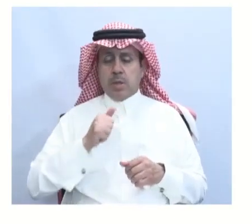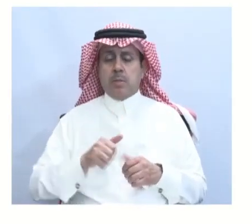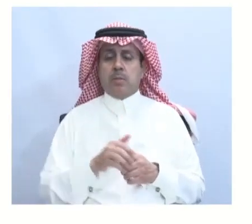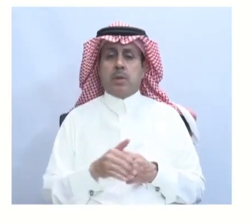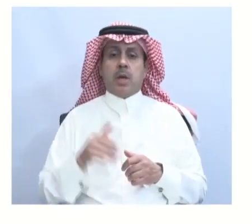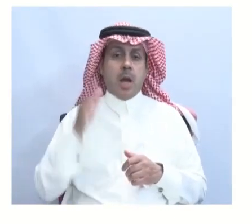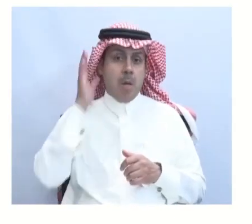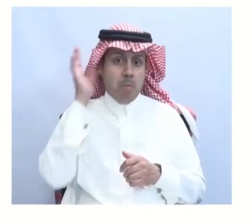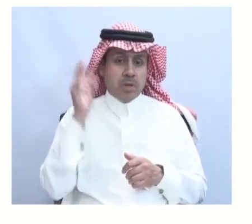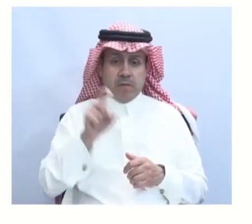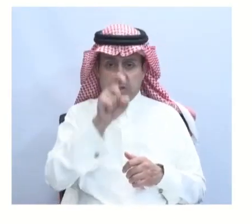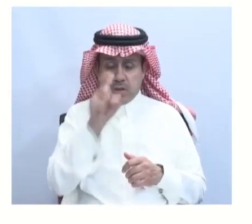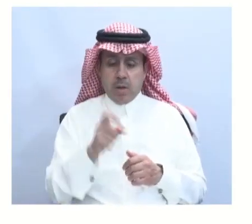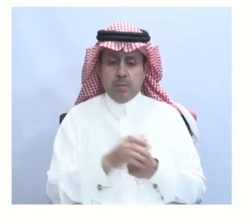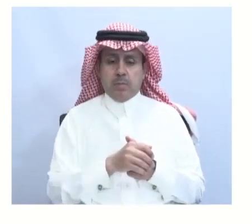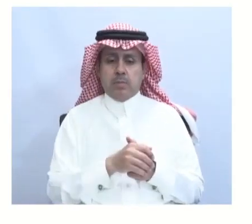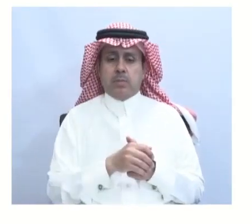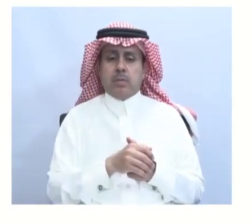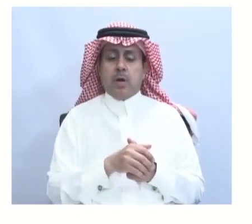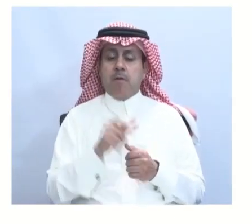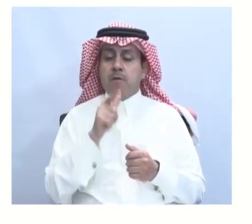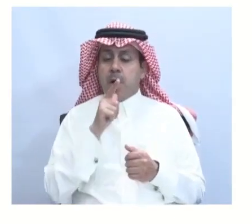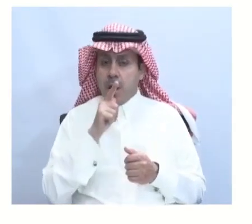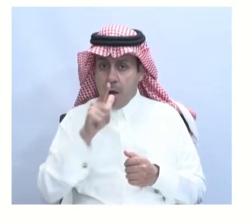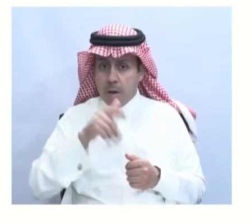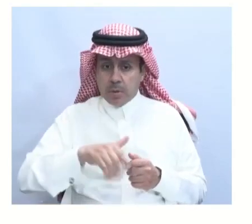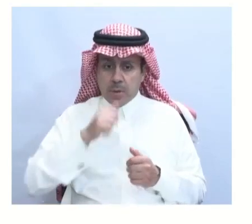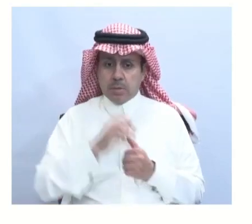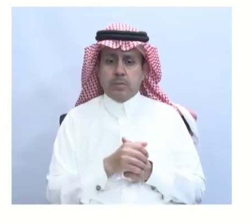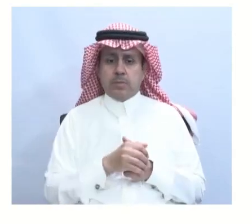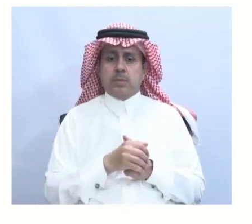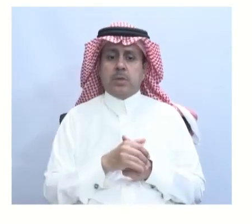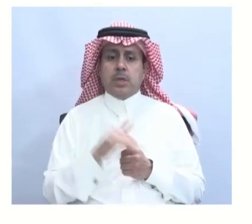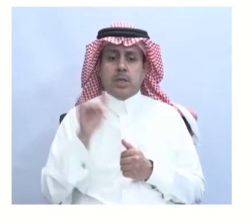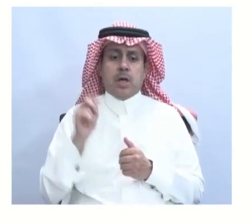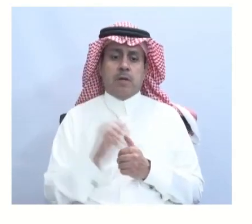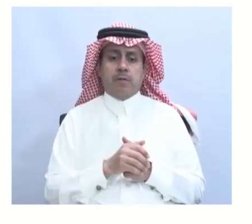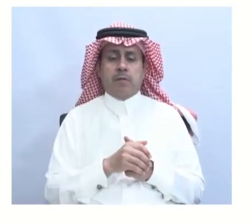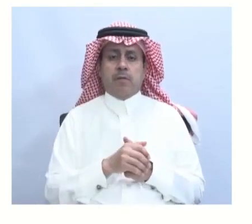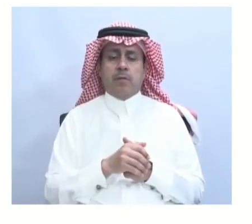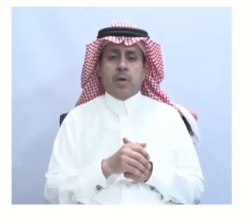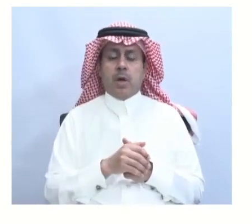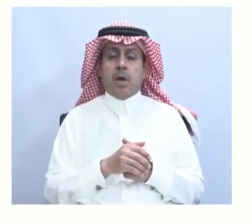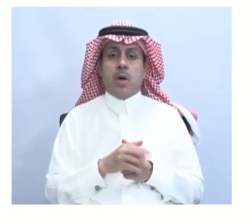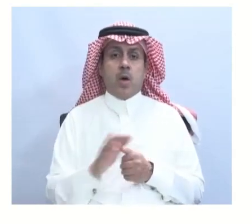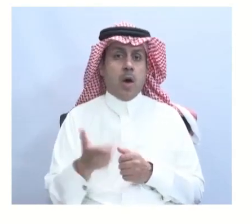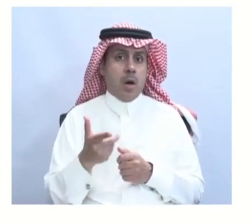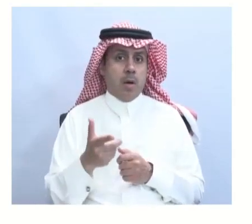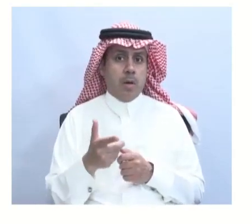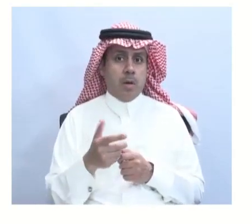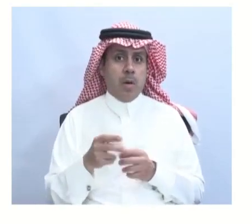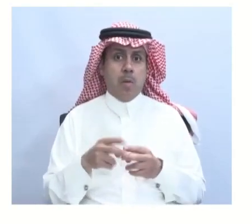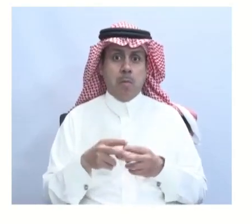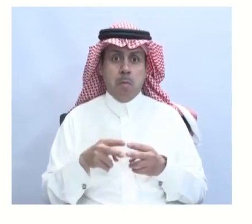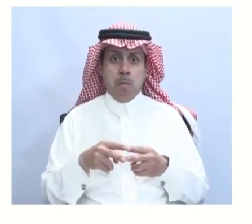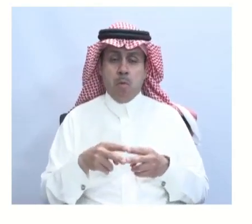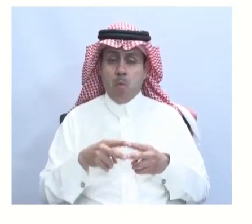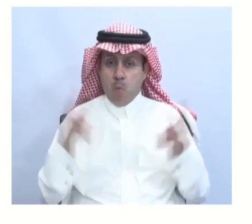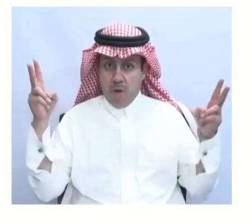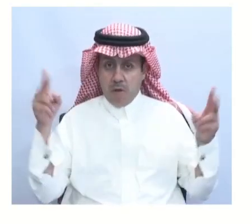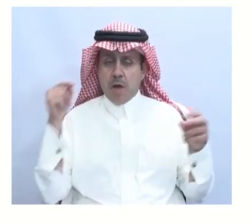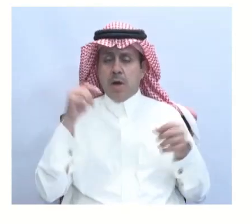بالمدينه فساله فقال رسول الله صلى الله عليه وسلم كيف وقد قيل يعني الكلام ظهر انها